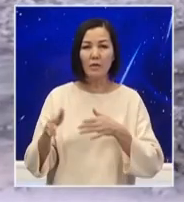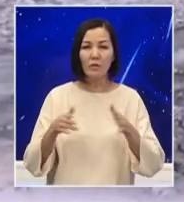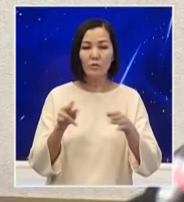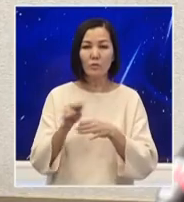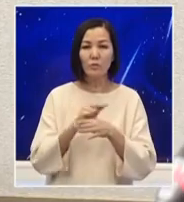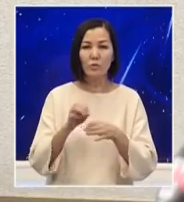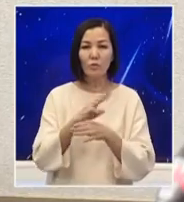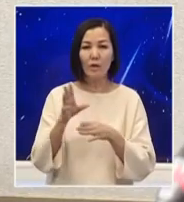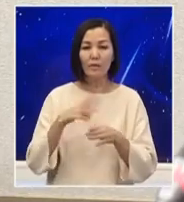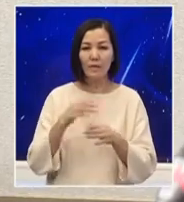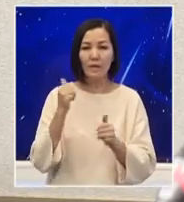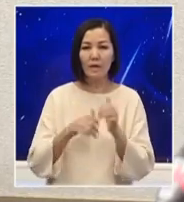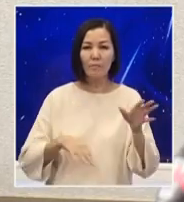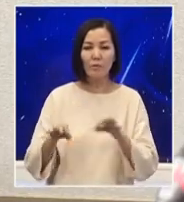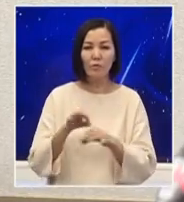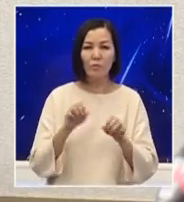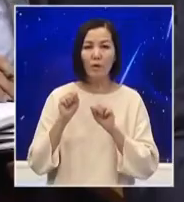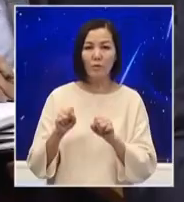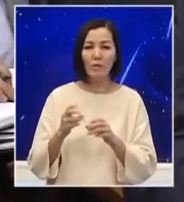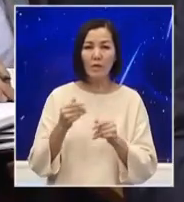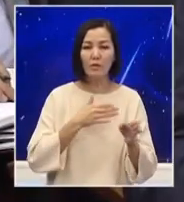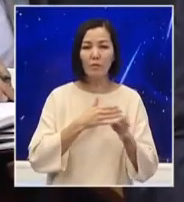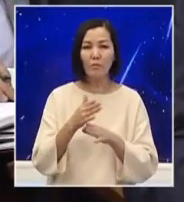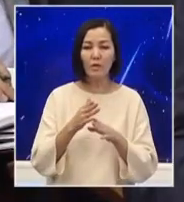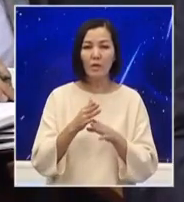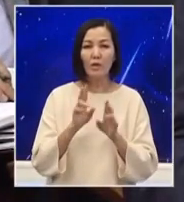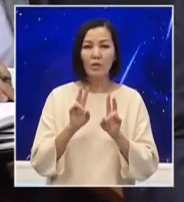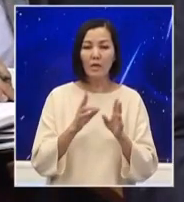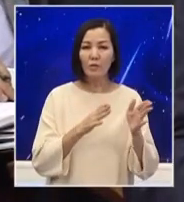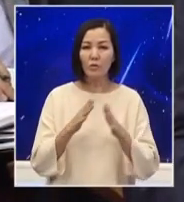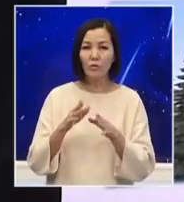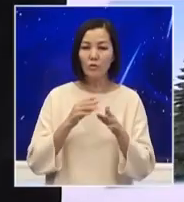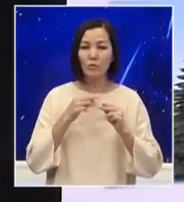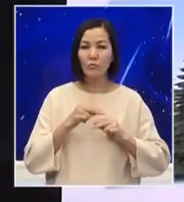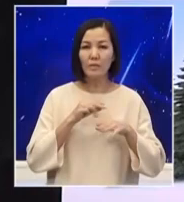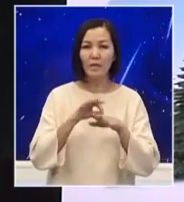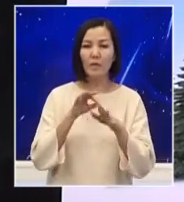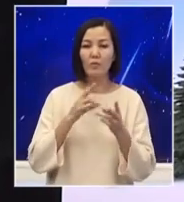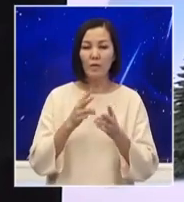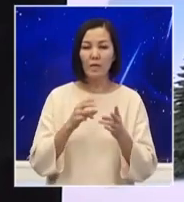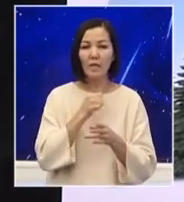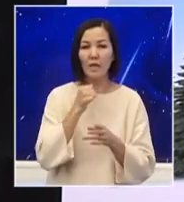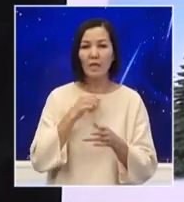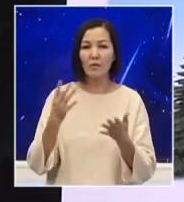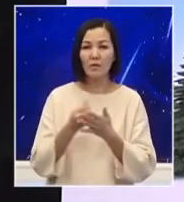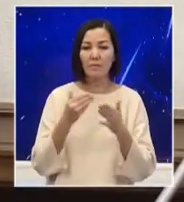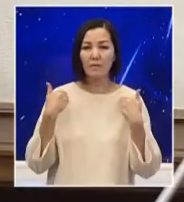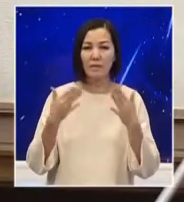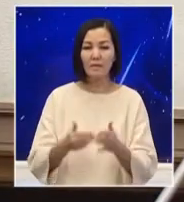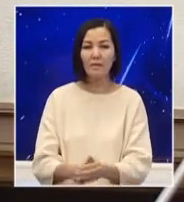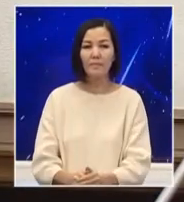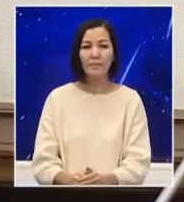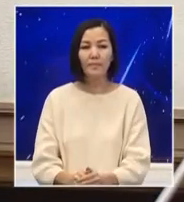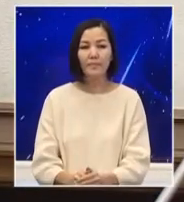жұмыстары қамтылды. Әр жоба қорғалды, қаржы бөлінеді, тек жүйелі жұмыс істеу керек. Осы тұрғыда өңір басшысы талғарлықтарға табыс тіледі.